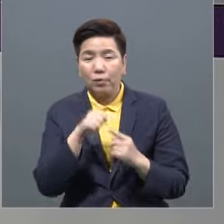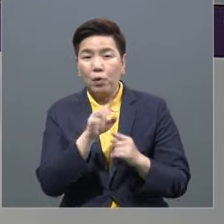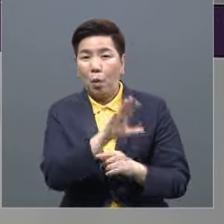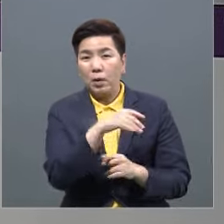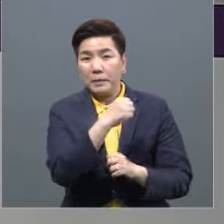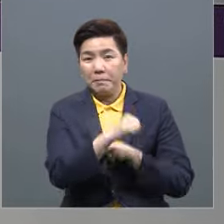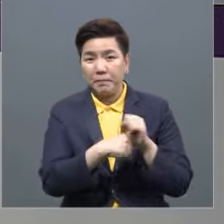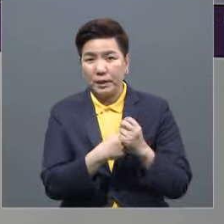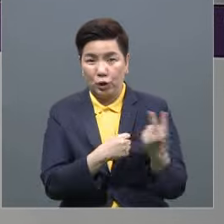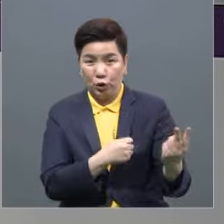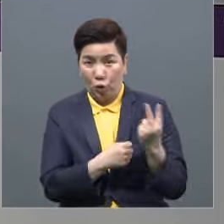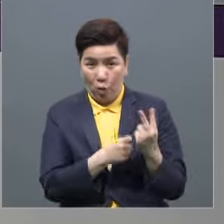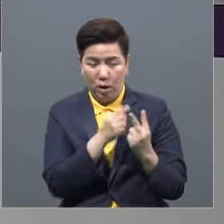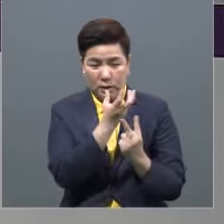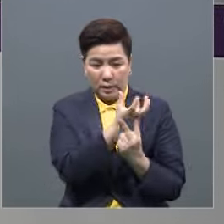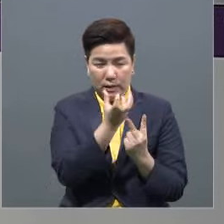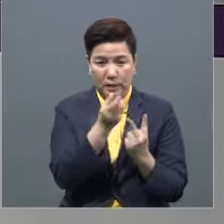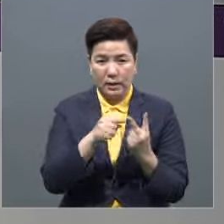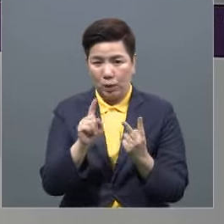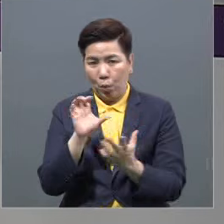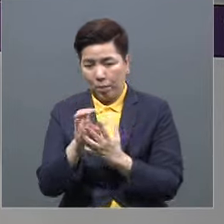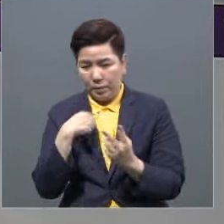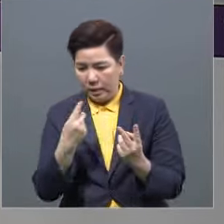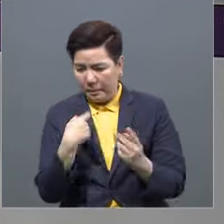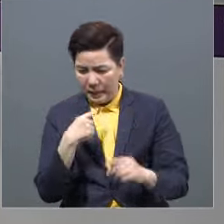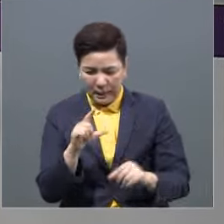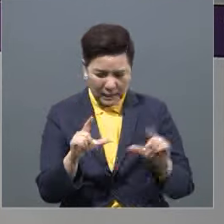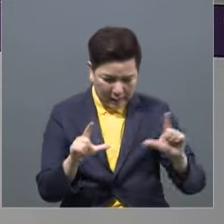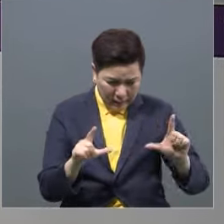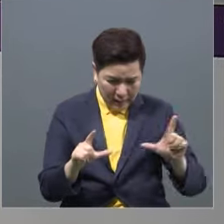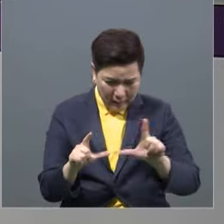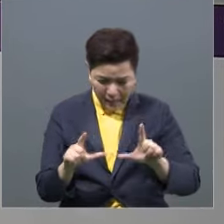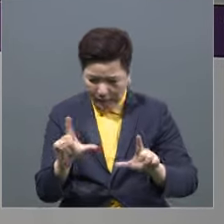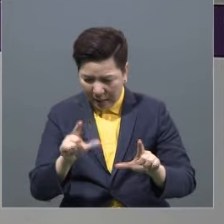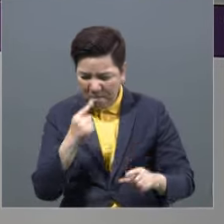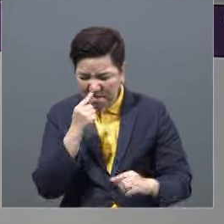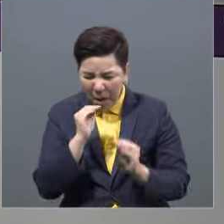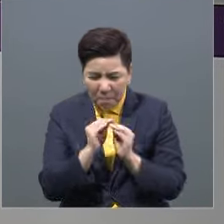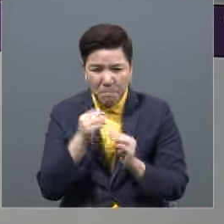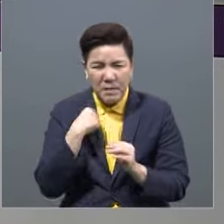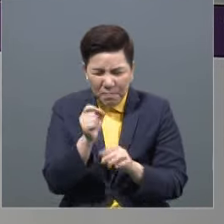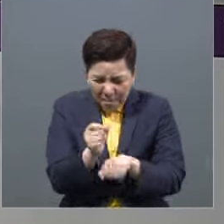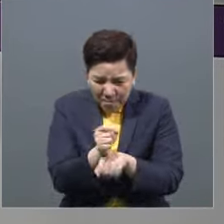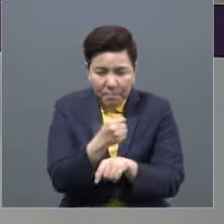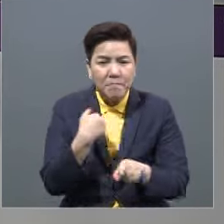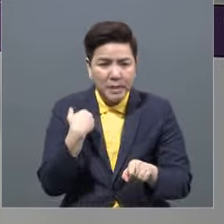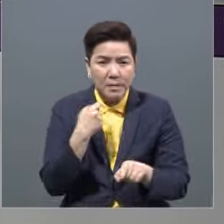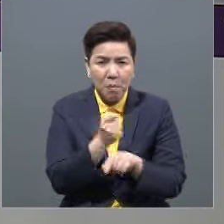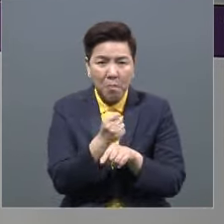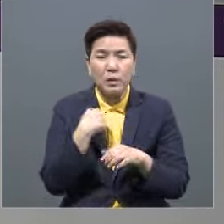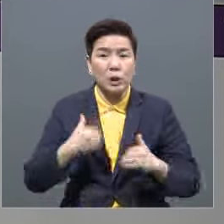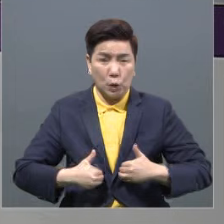10ปี2ตัวอย่างกับ1ตัวคอนโทรลมีสีเหลืองมีกลิ่นอับและมีมอดครับมีมอด